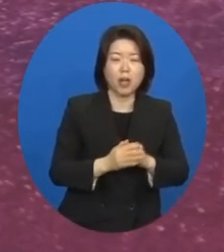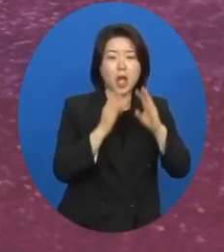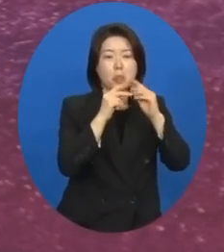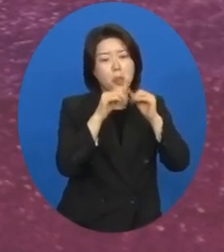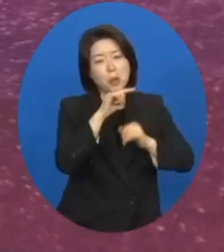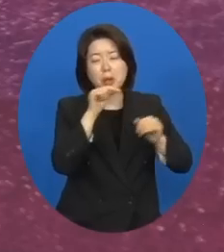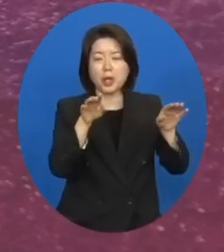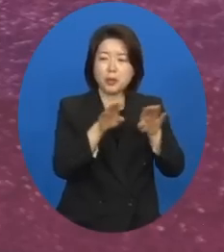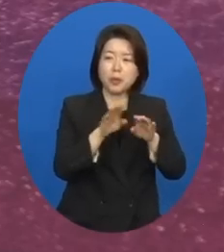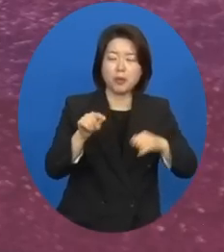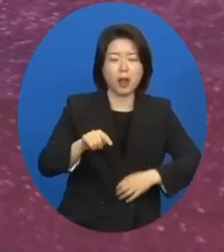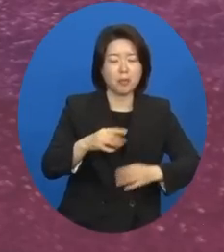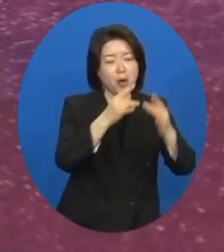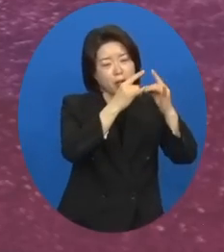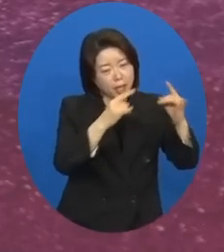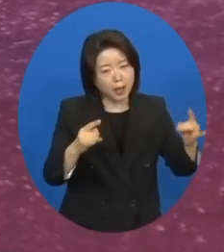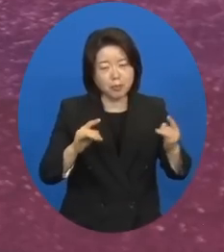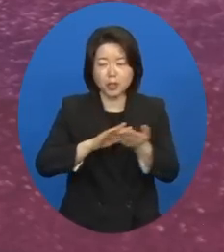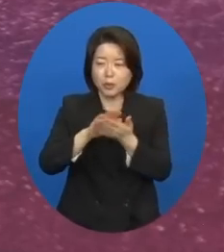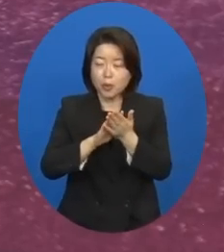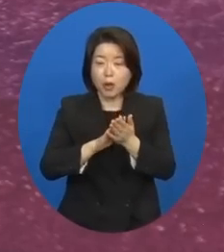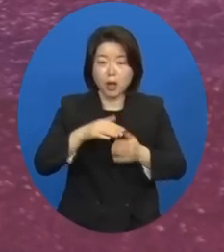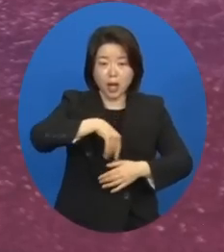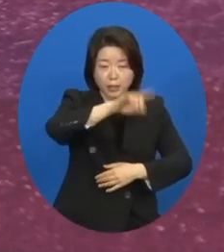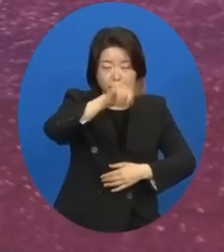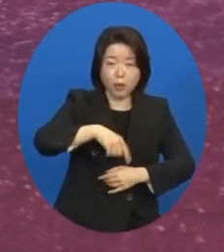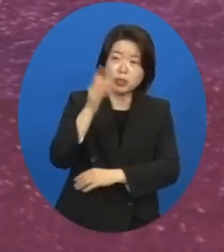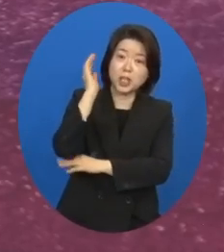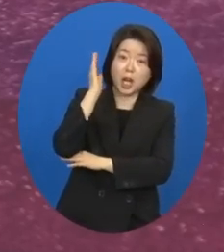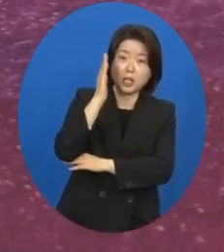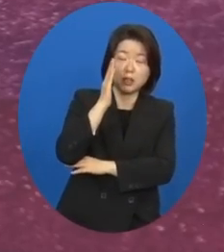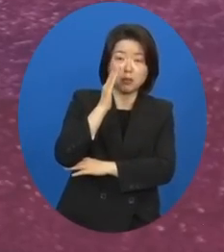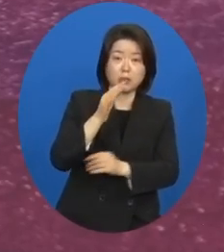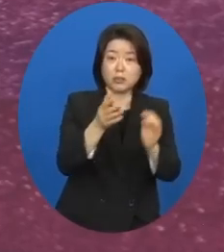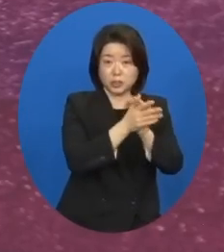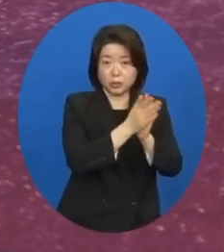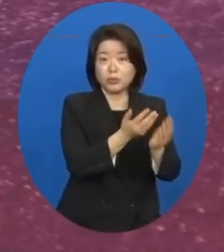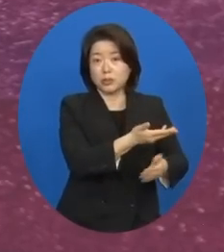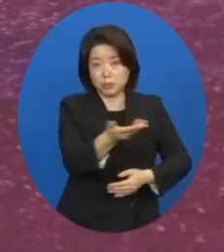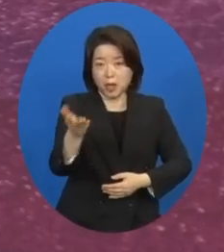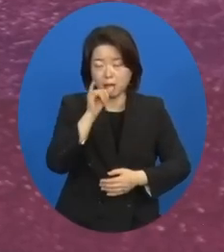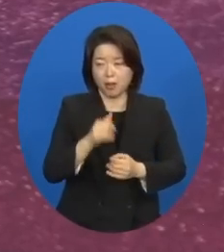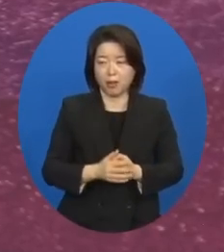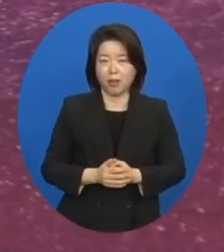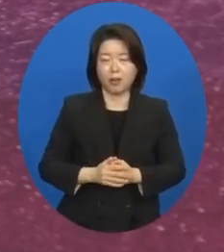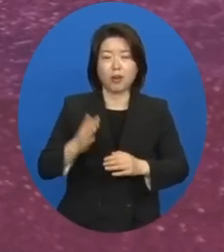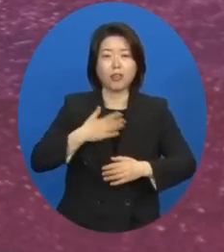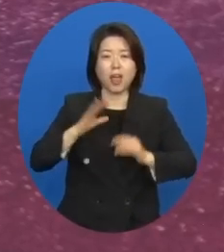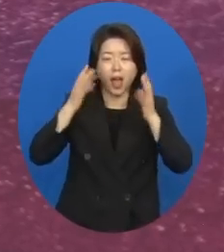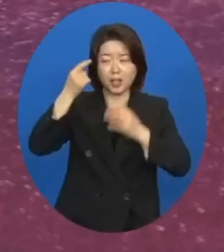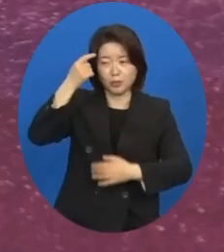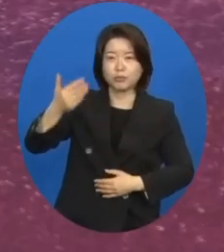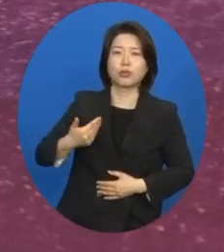놀이동산에 다녀왔다는 거예요. 그러면서 아이들이 아빠에게 저에게 물어봅니다. 아빠, 우리는 언제 교회 안 가고